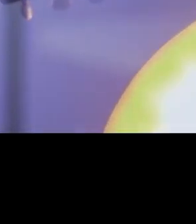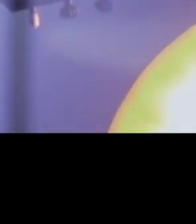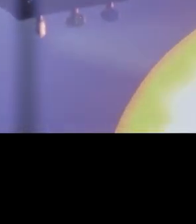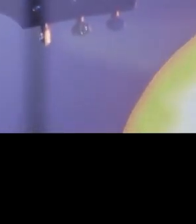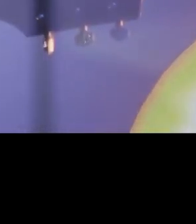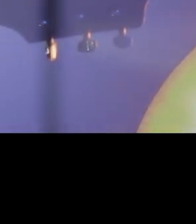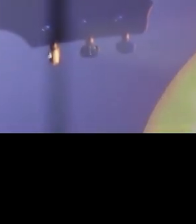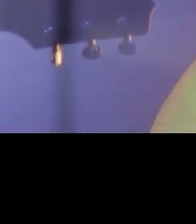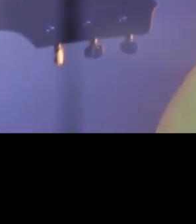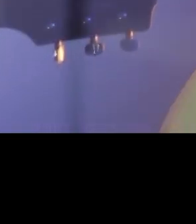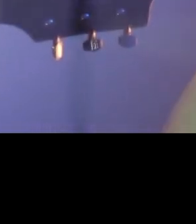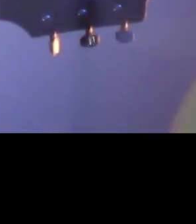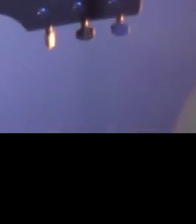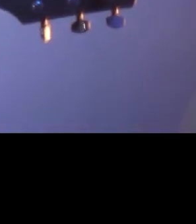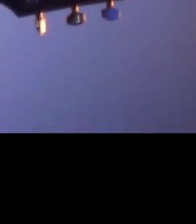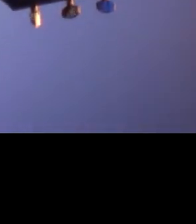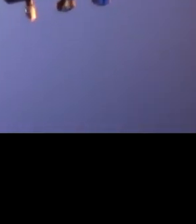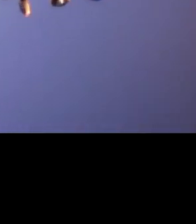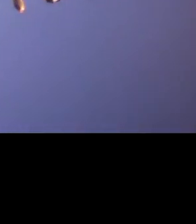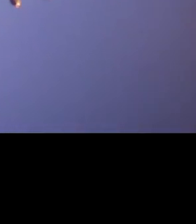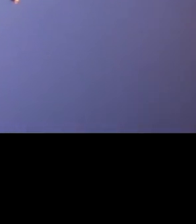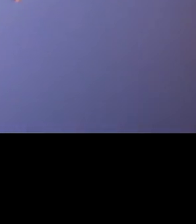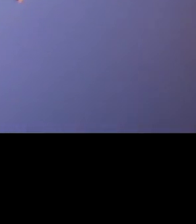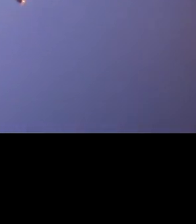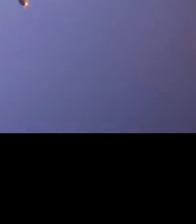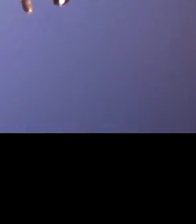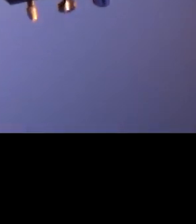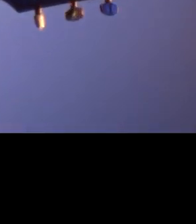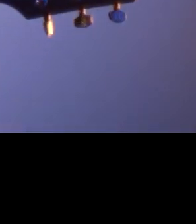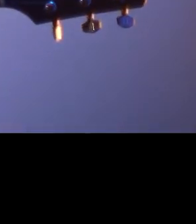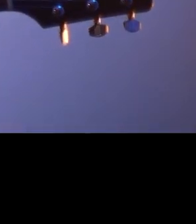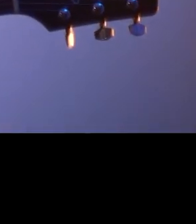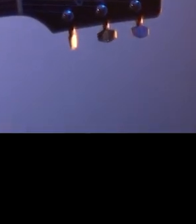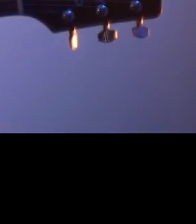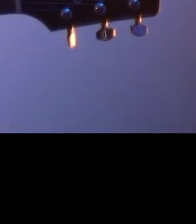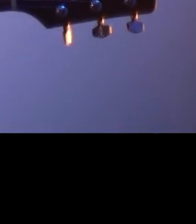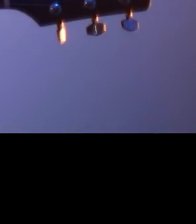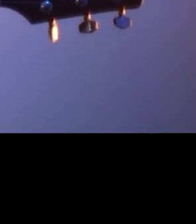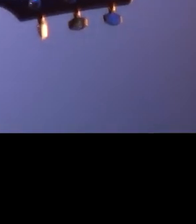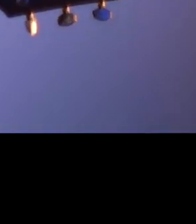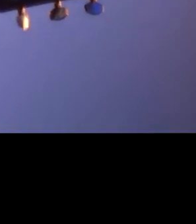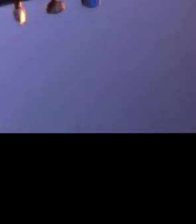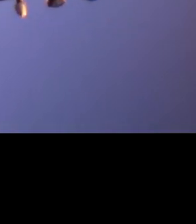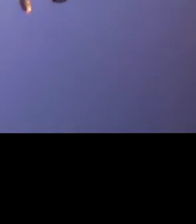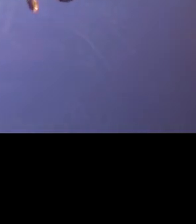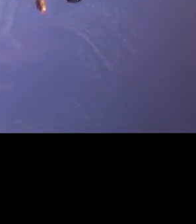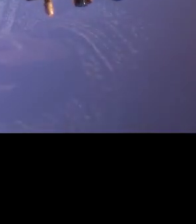Probudi se svijete, Bog